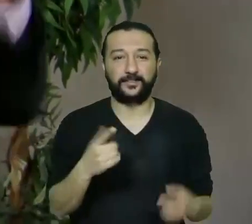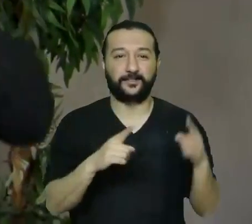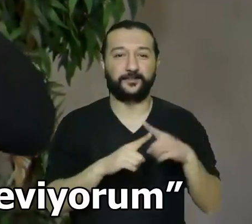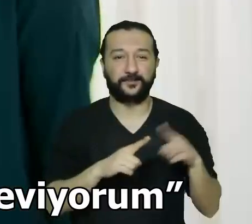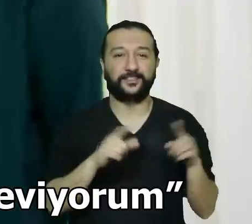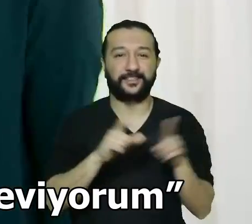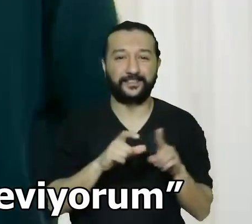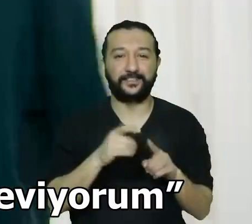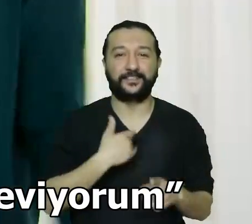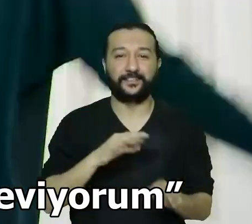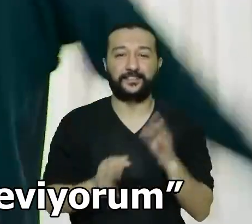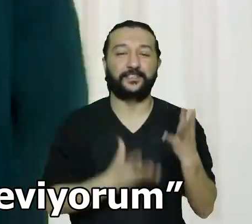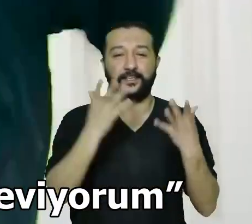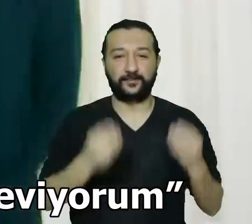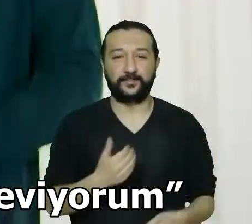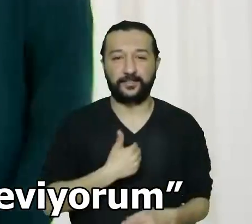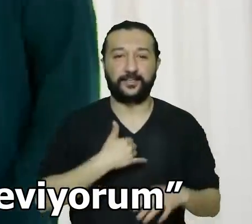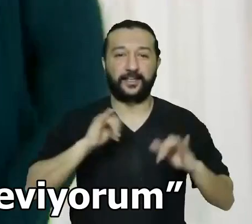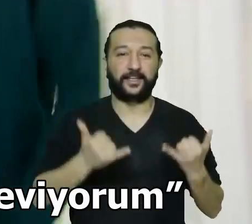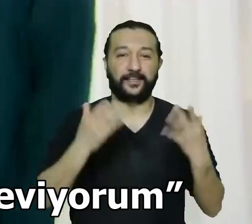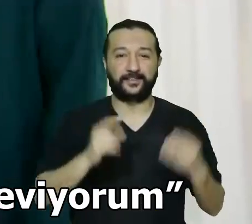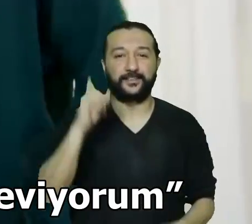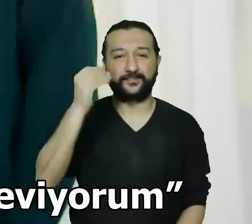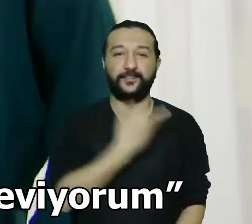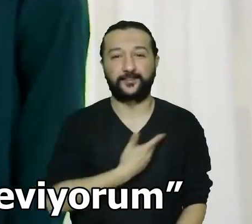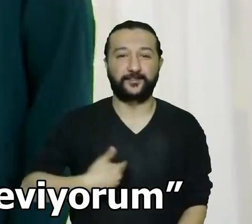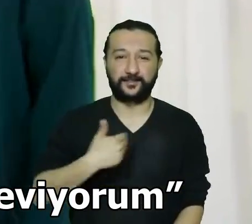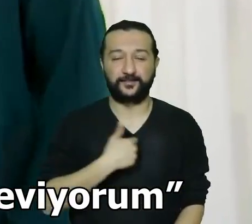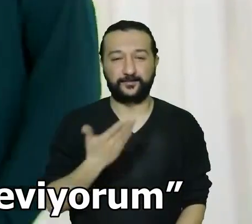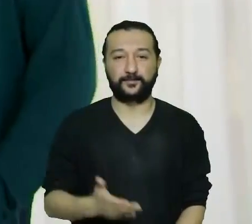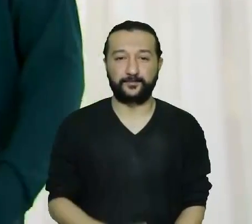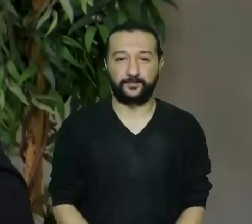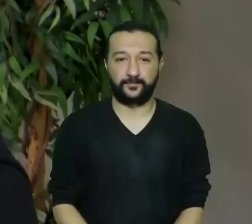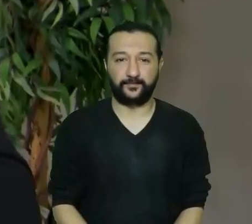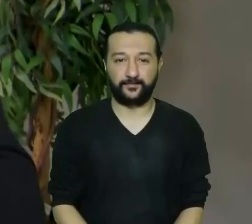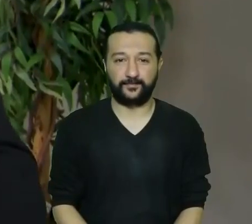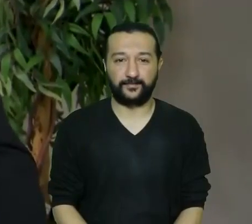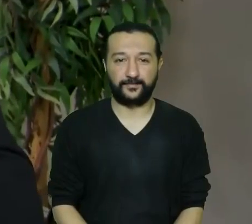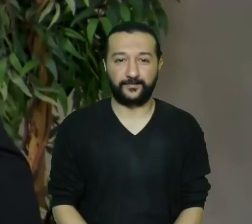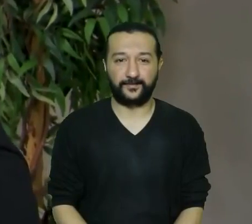Nurhan ellerini sanki bir şey kovar gibi yüzünün önünde irkilerek sallıyor.